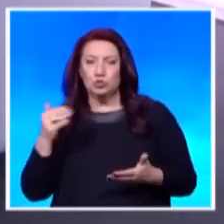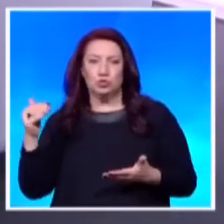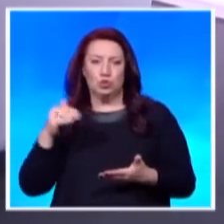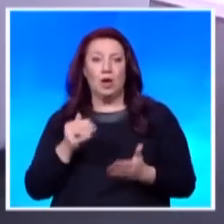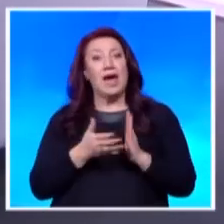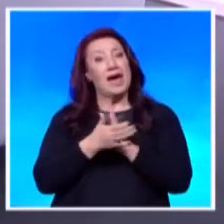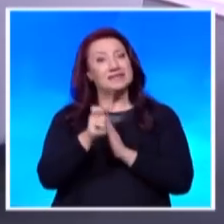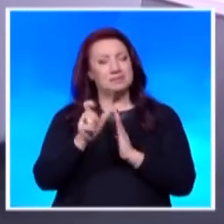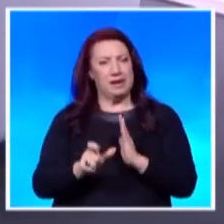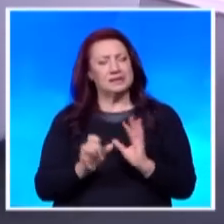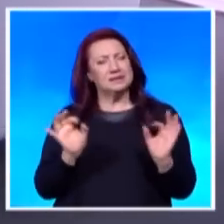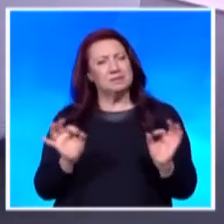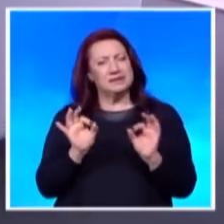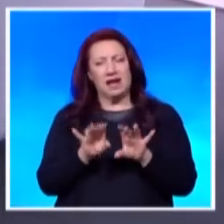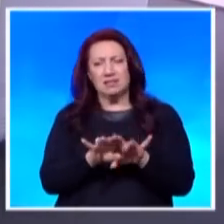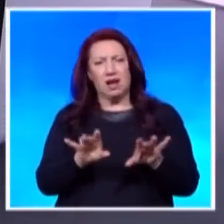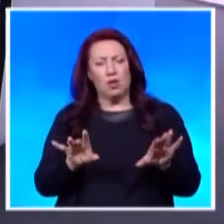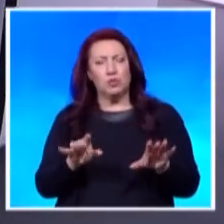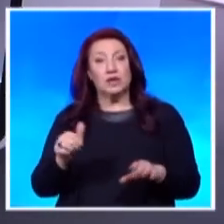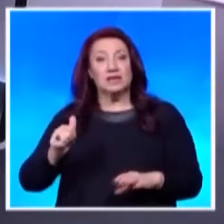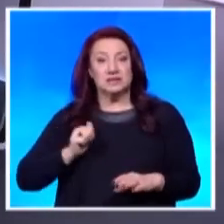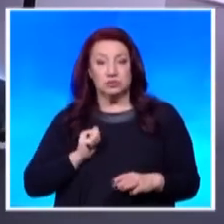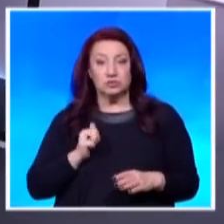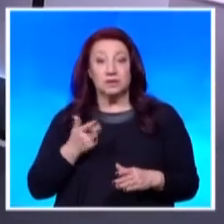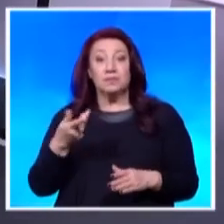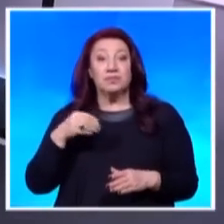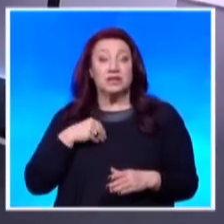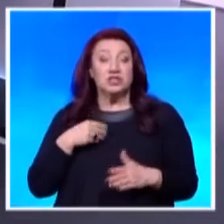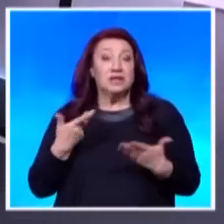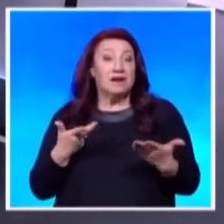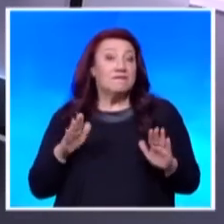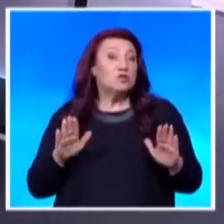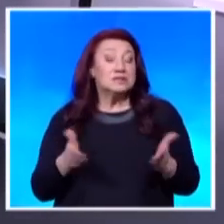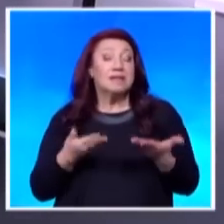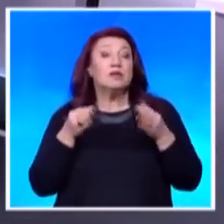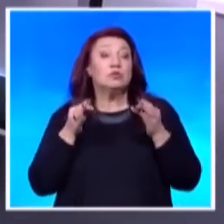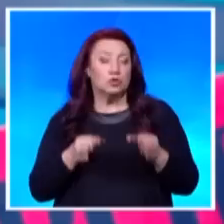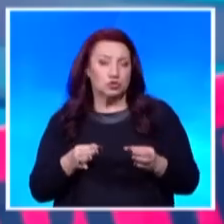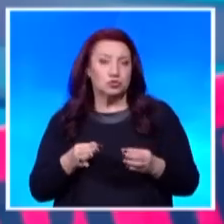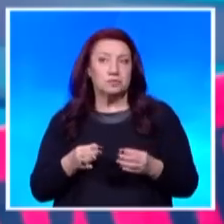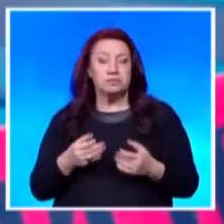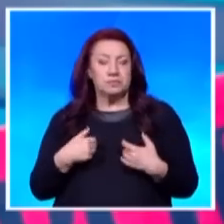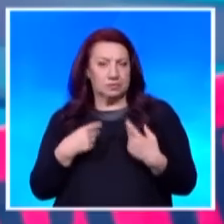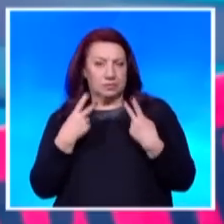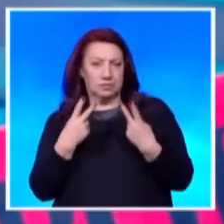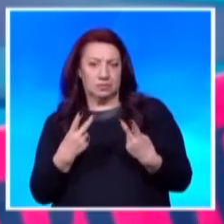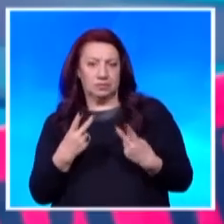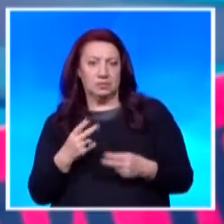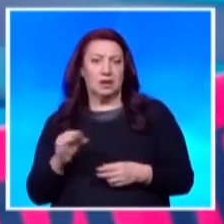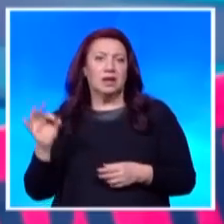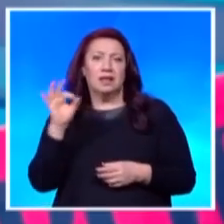Добър вечер. Добър вечер, здравейте. Така какво се е случило? Това, което ми направи впечатление е, че никой не каза